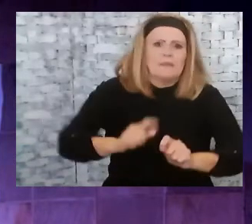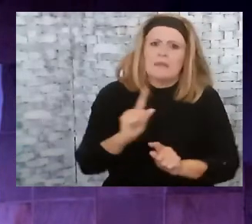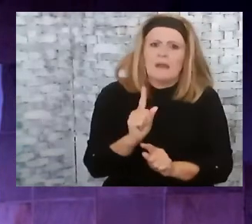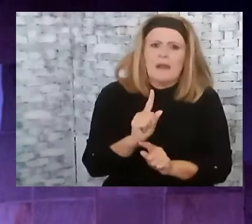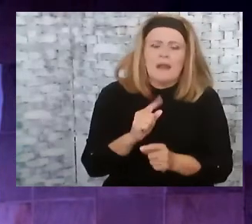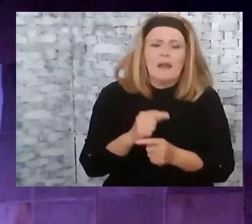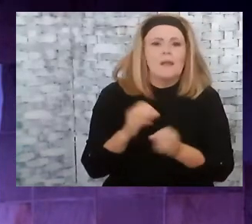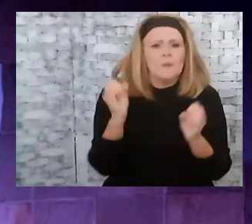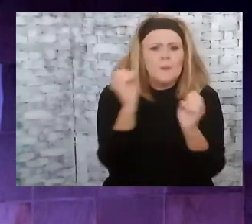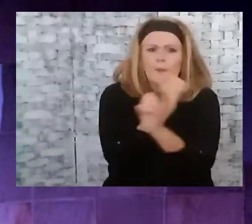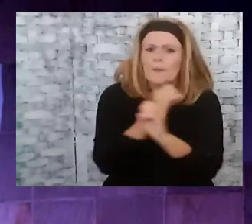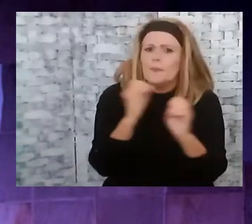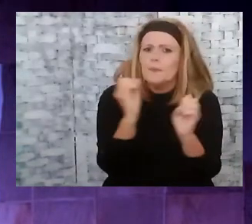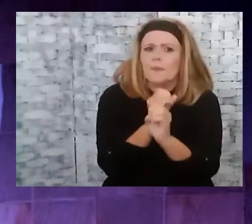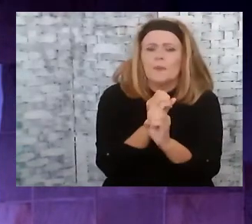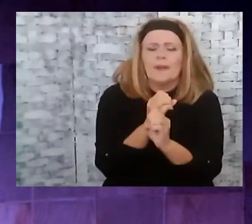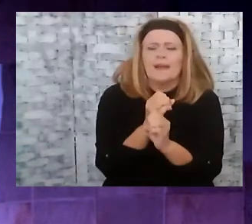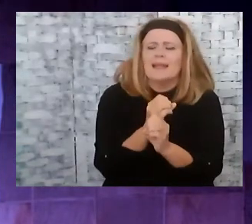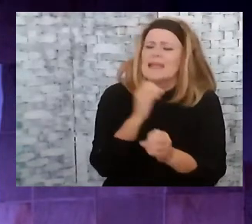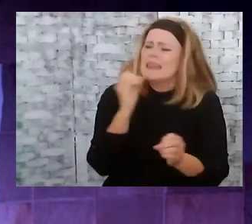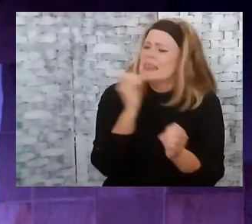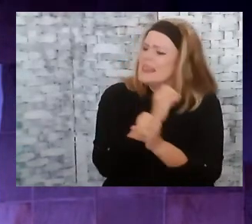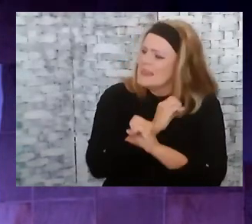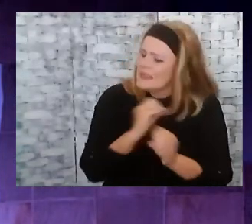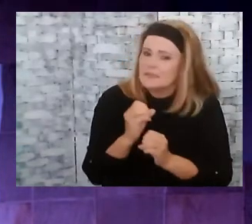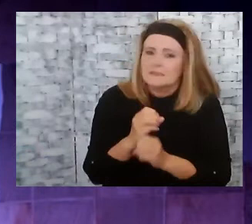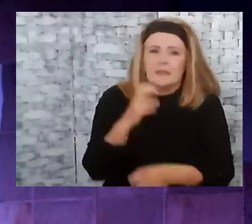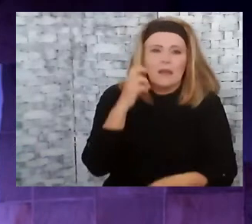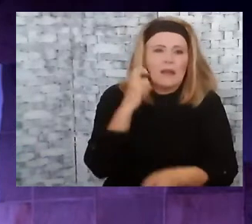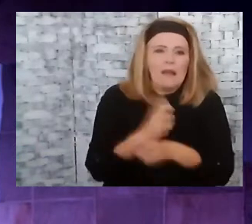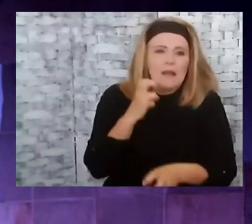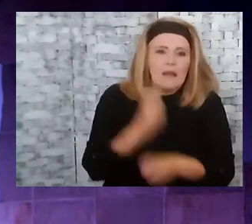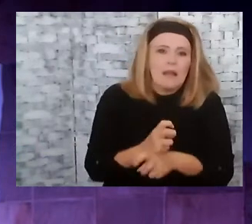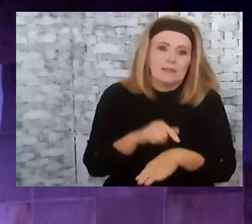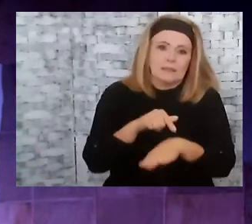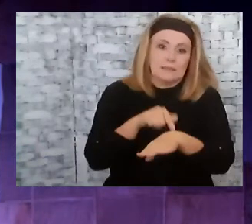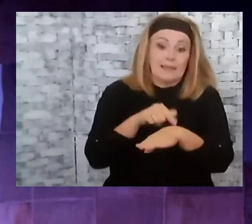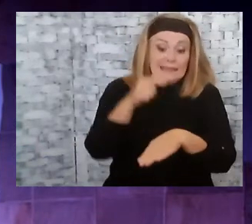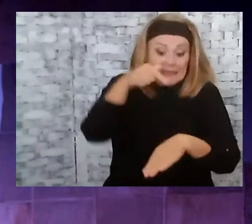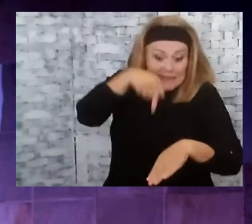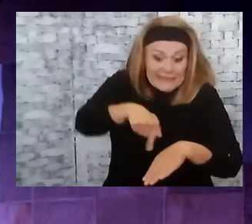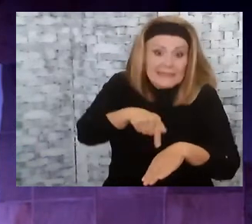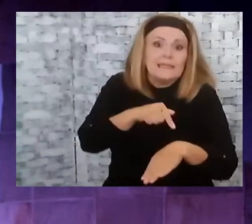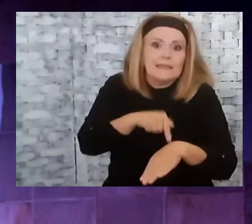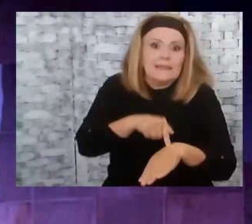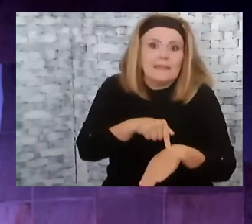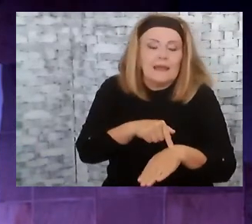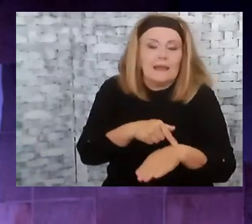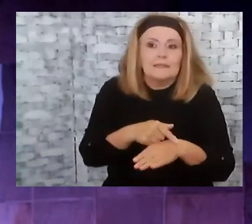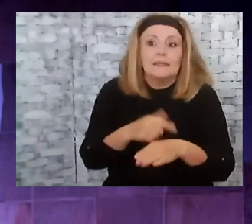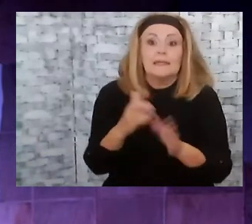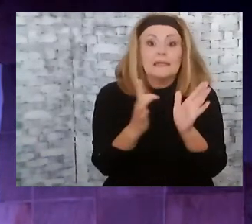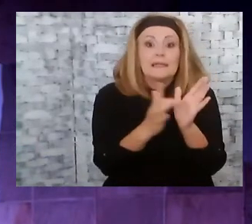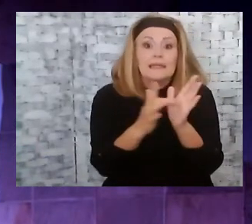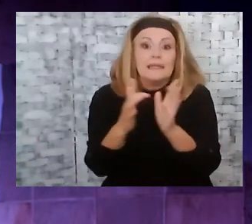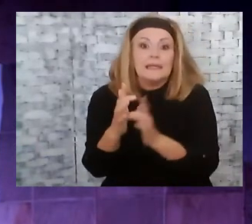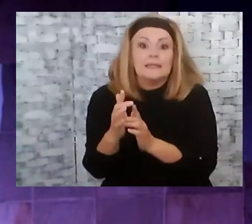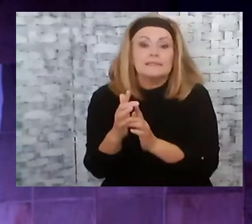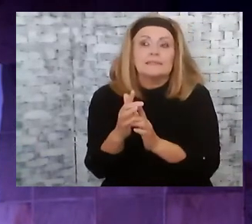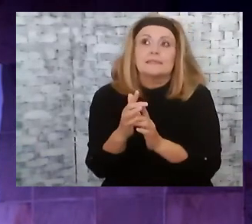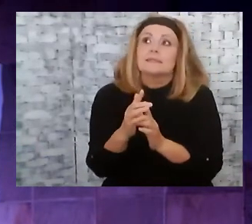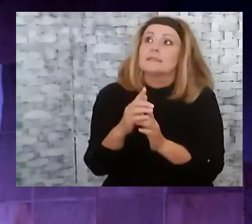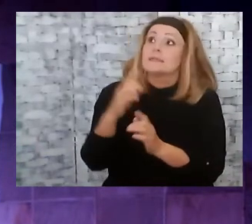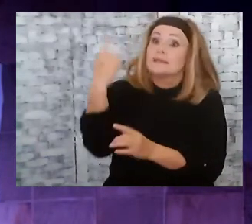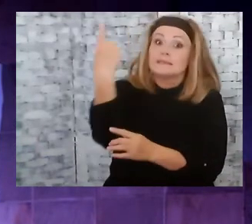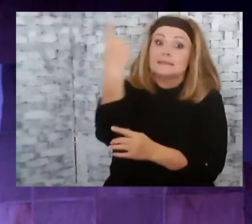hulle het niks. Moeilike tye. In die moeilike tye is Jesus die een wat Filippus